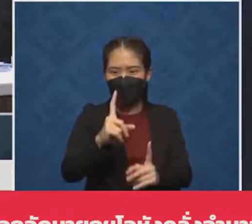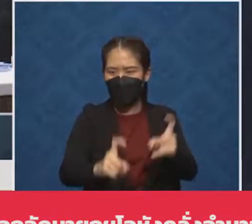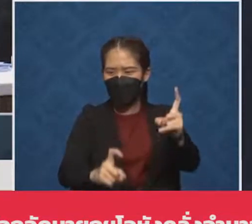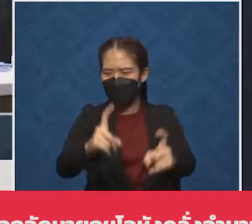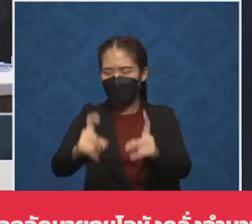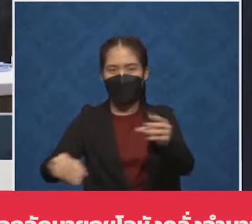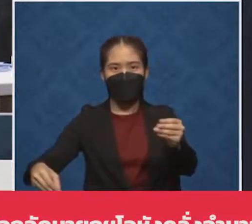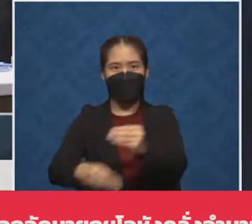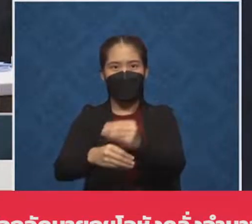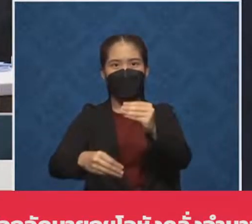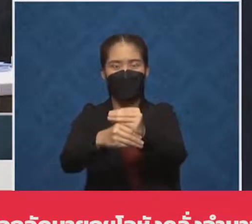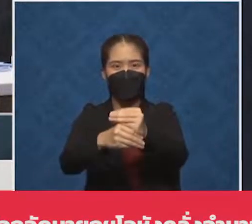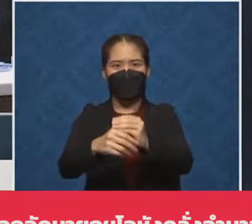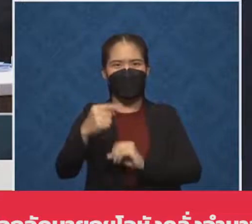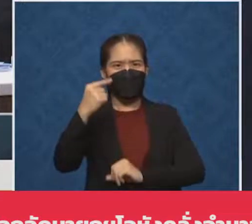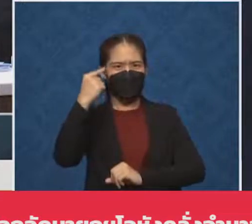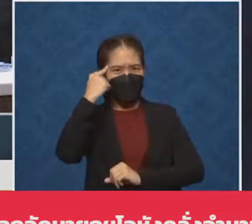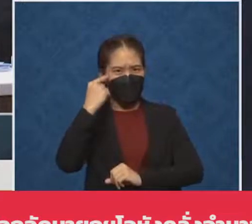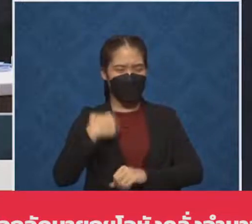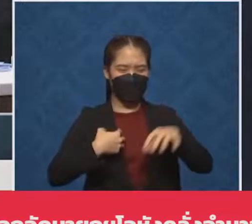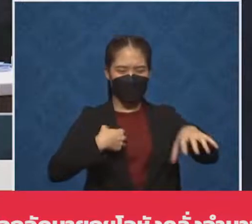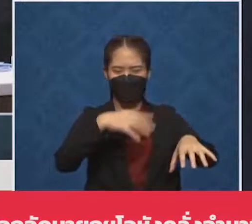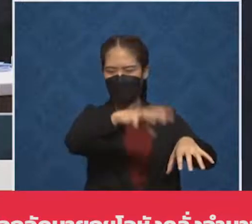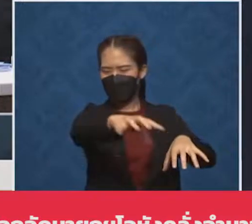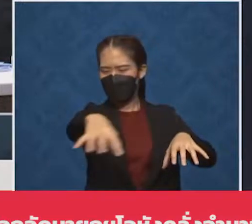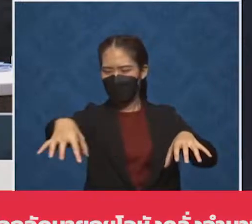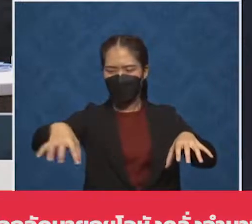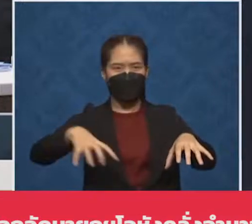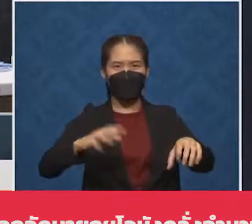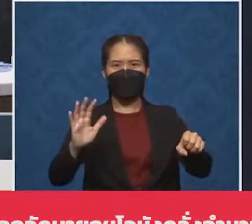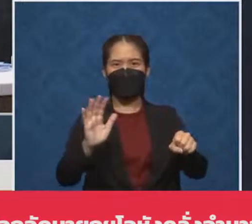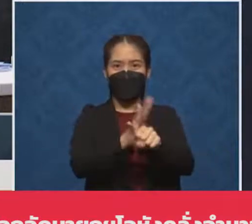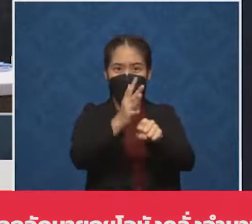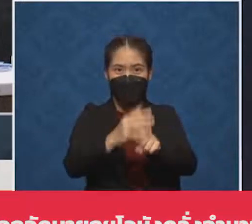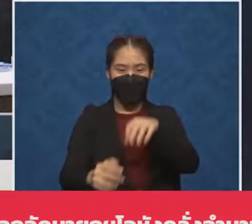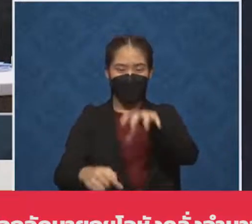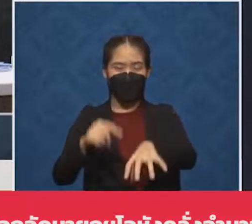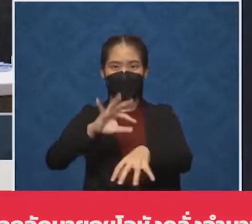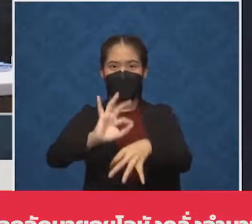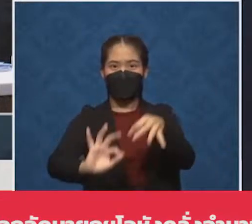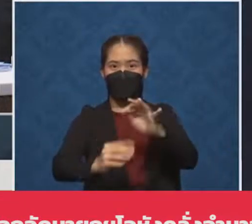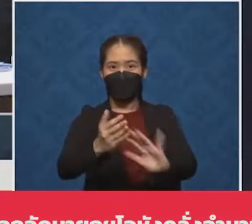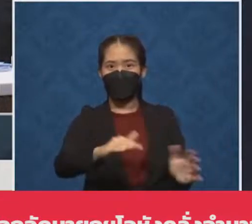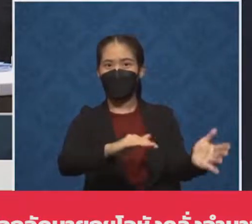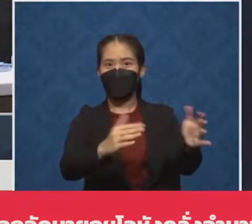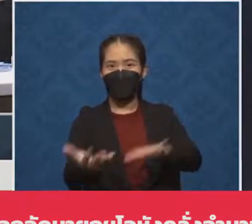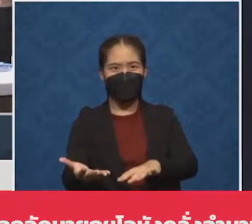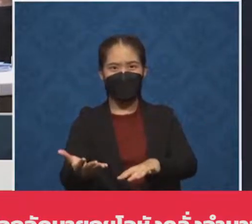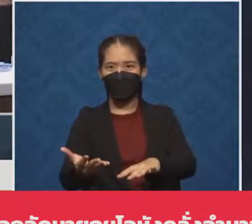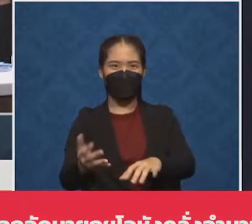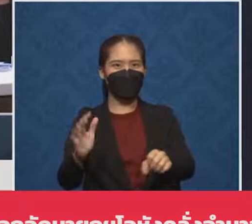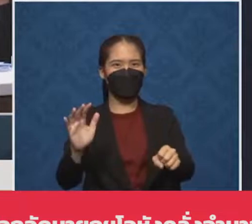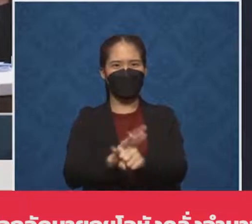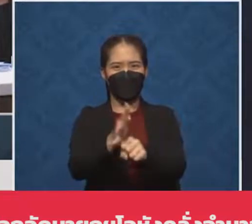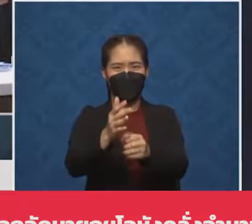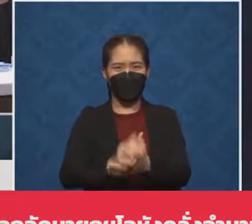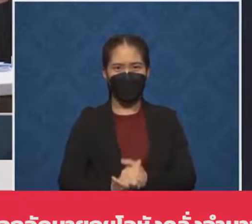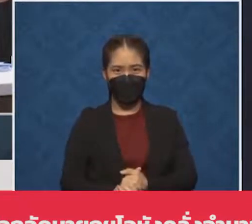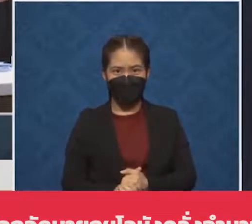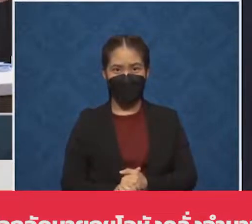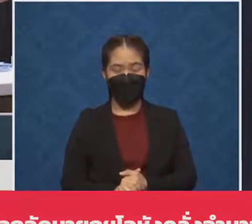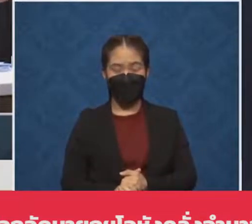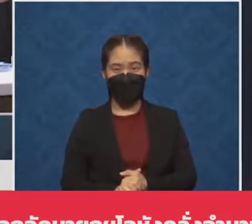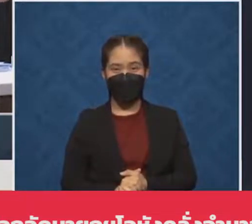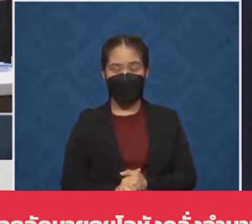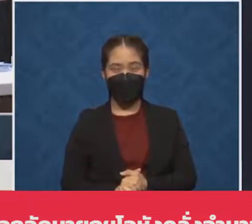ไร้ความสามารถไม่เข้าใจและประเมินสถานการณ์โรคระบาดทำให้เกิดผลกระทบของโรคระบาดไม่สามารถปกป้องประชาชนจากวิกฤต